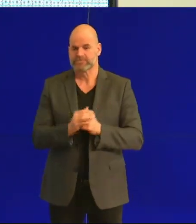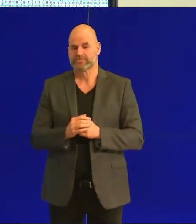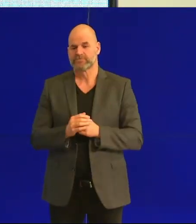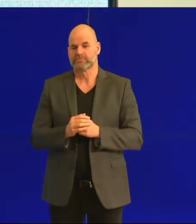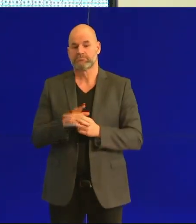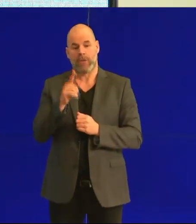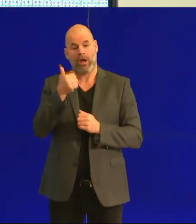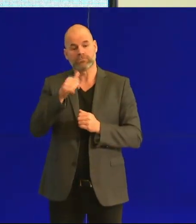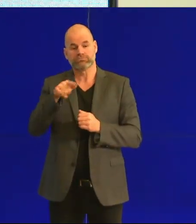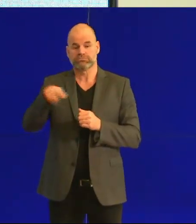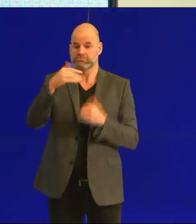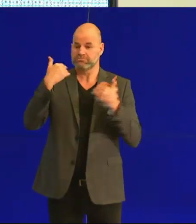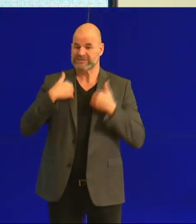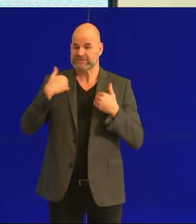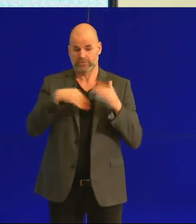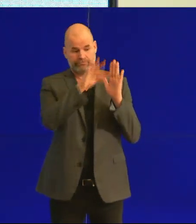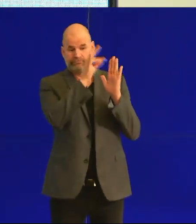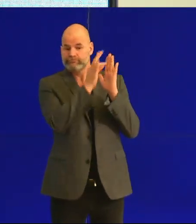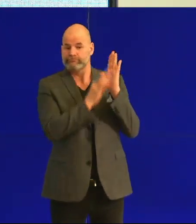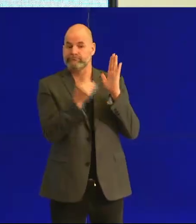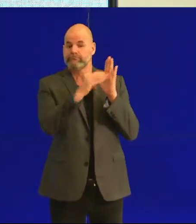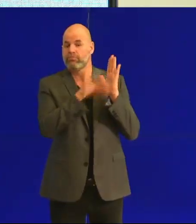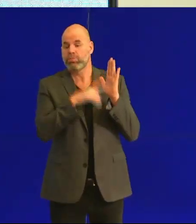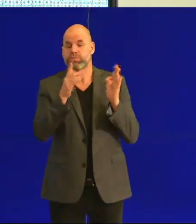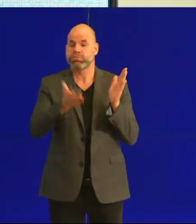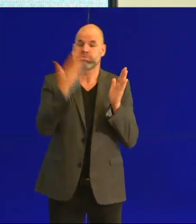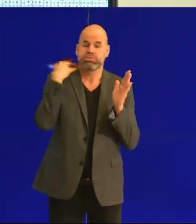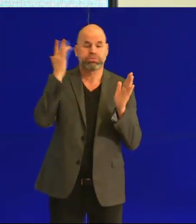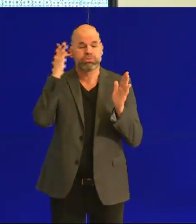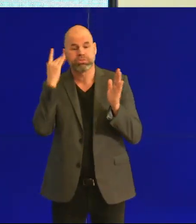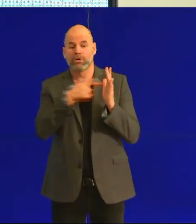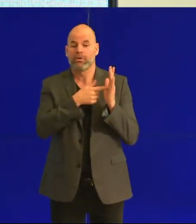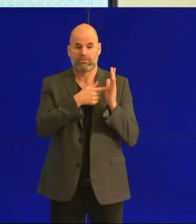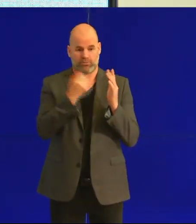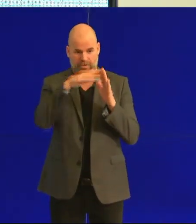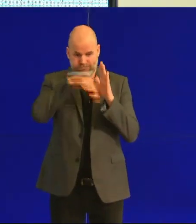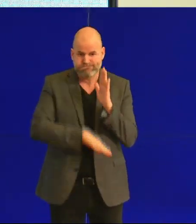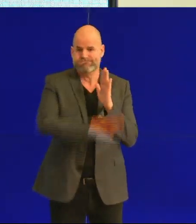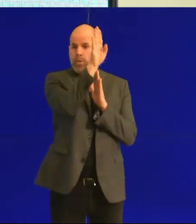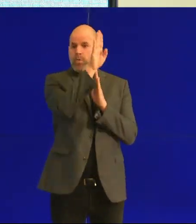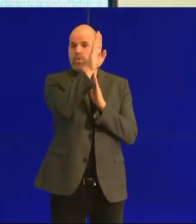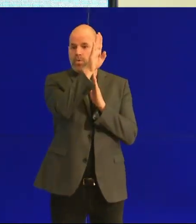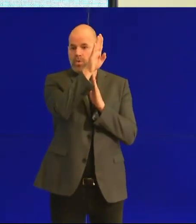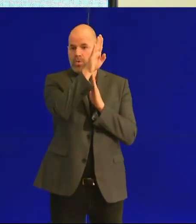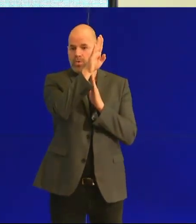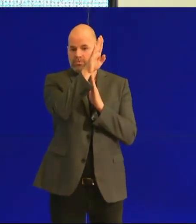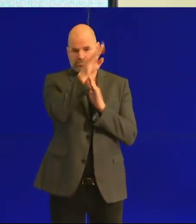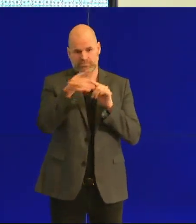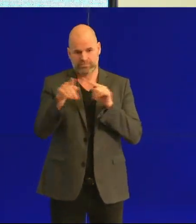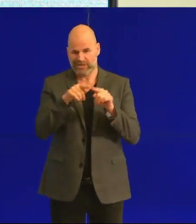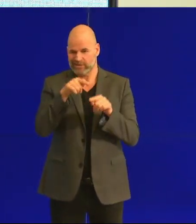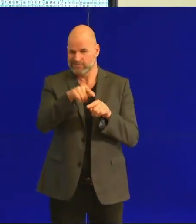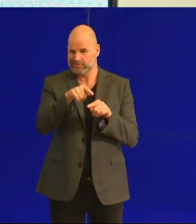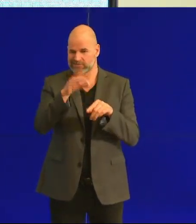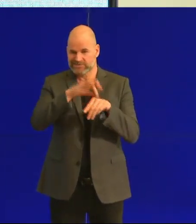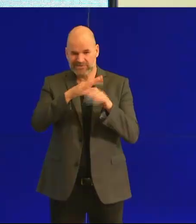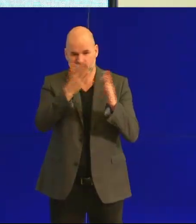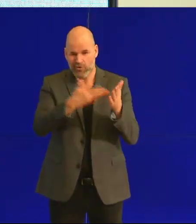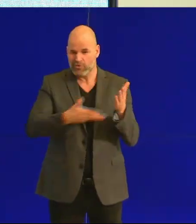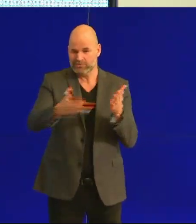up la barbe est consciente et sociale dans